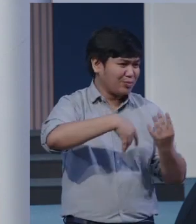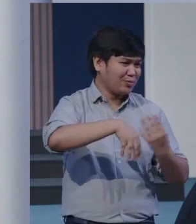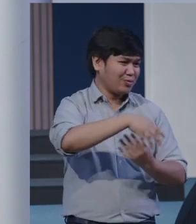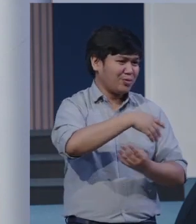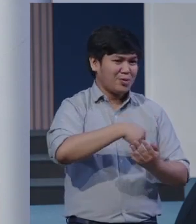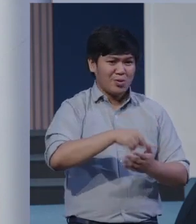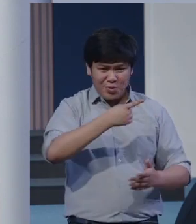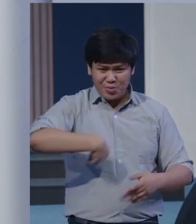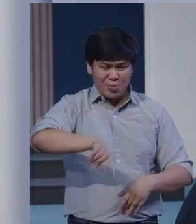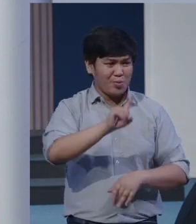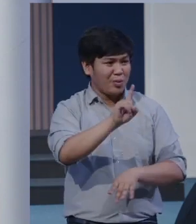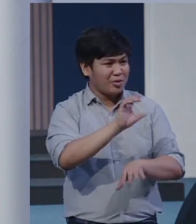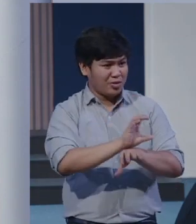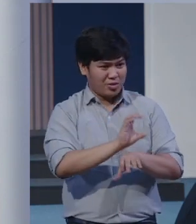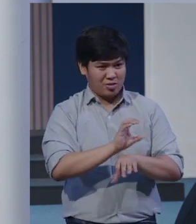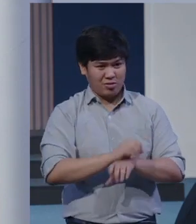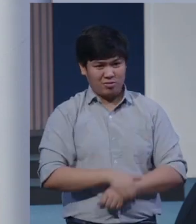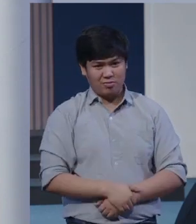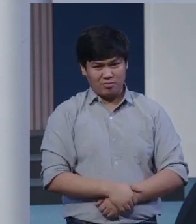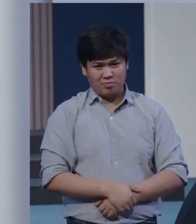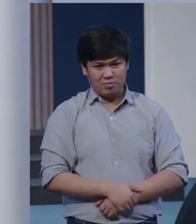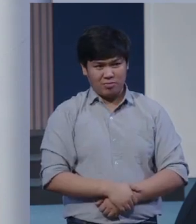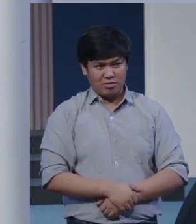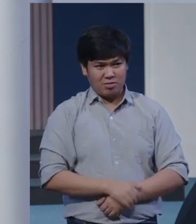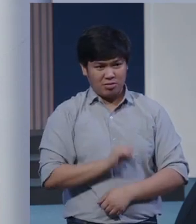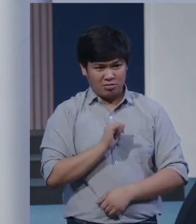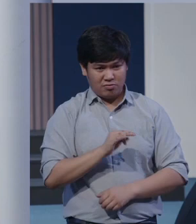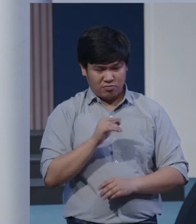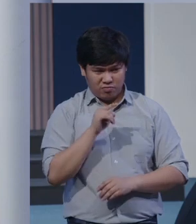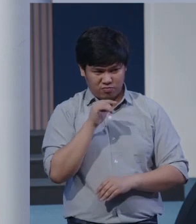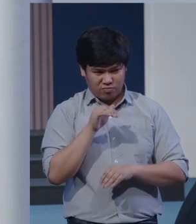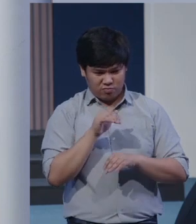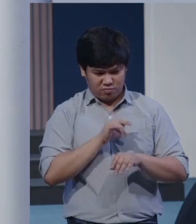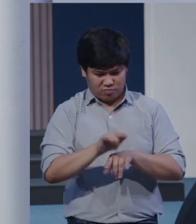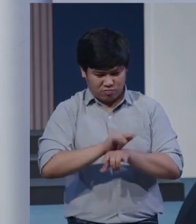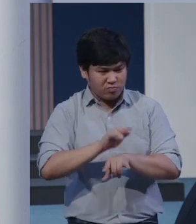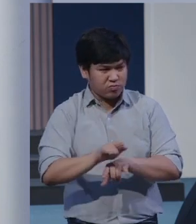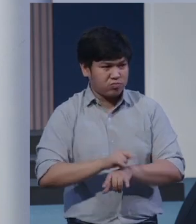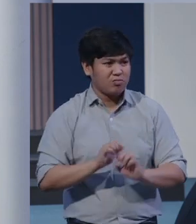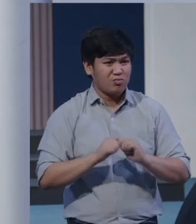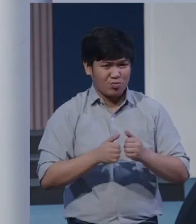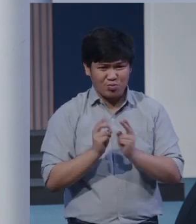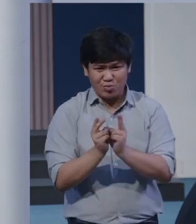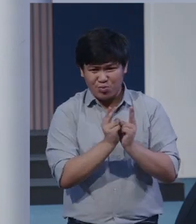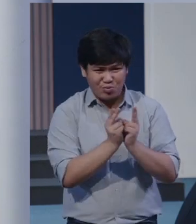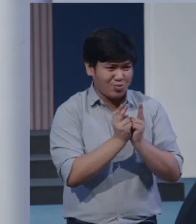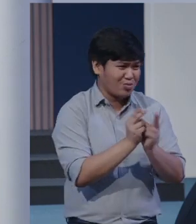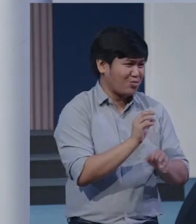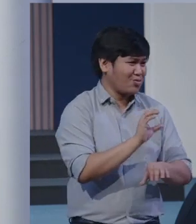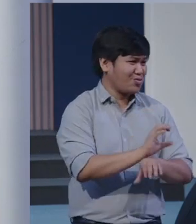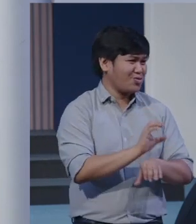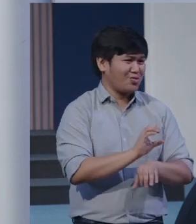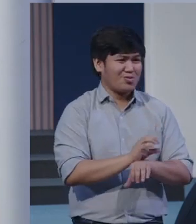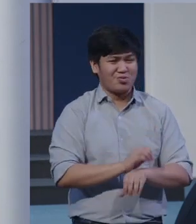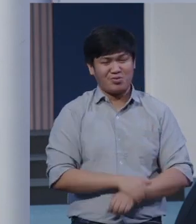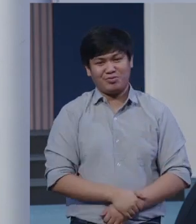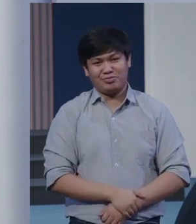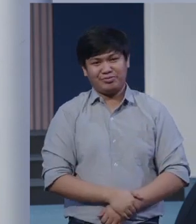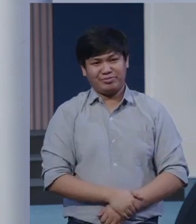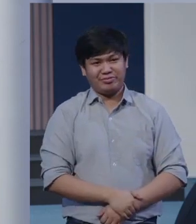members one of Another sabi doon sa ating teko sa colossians 3 verse 11